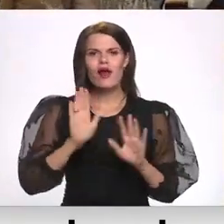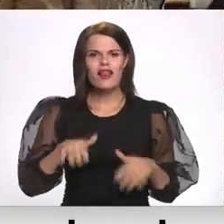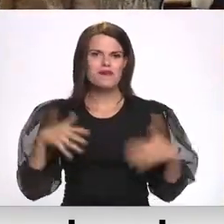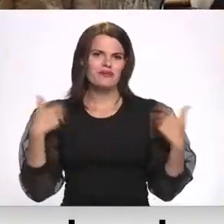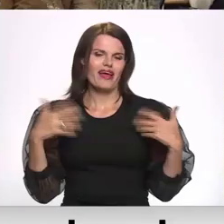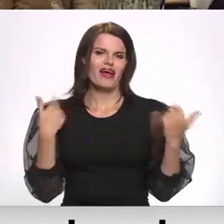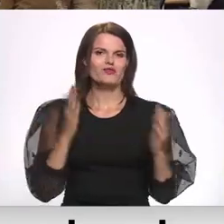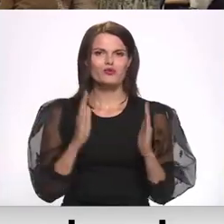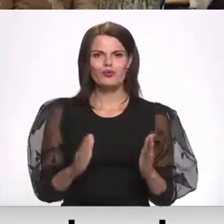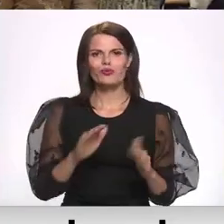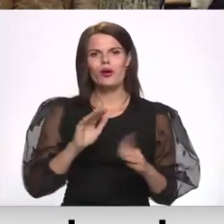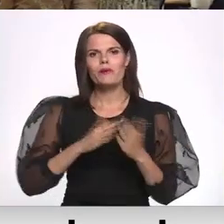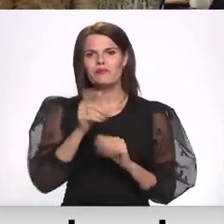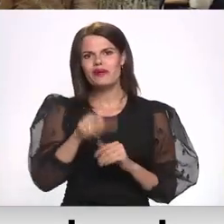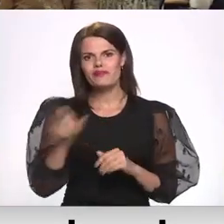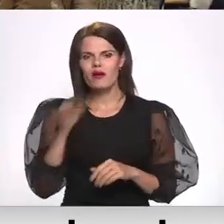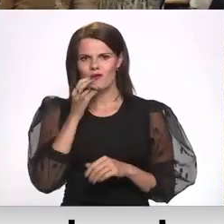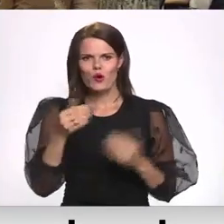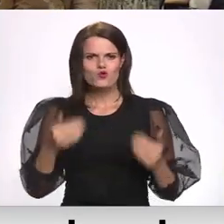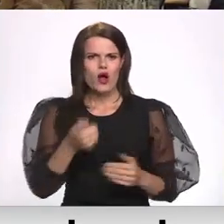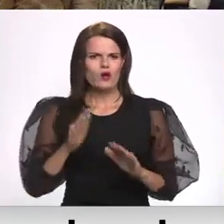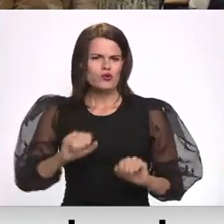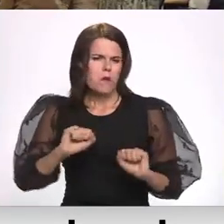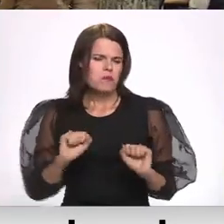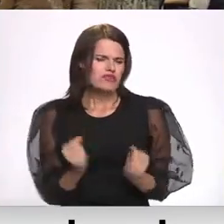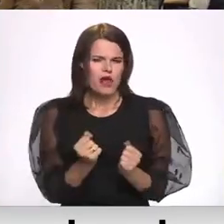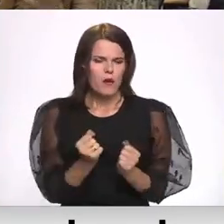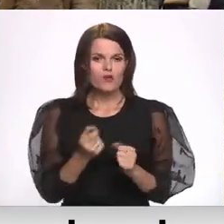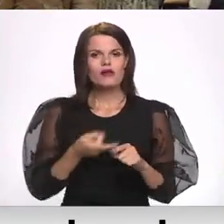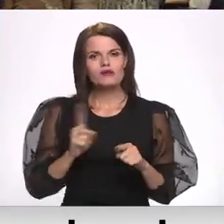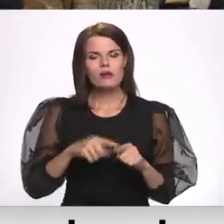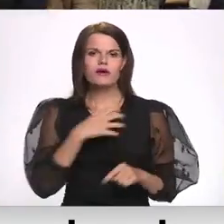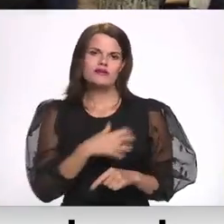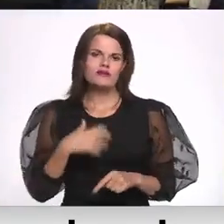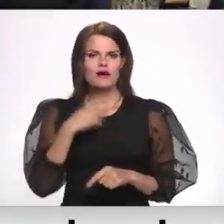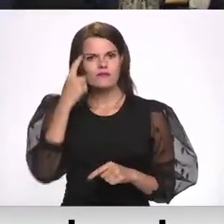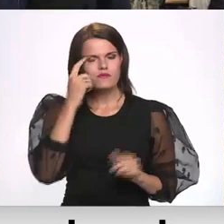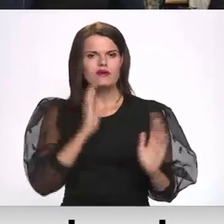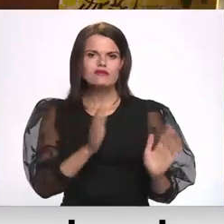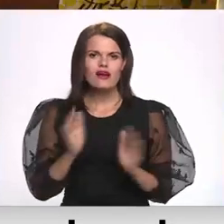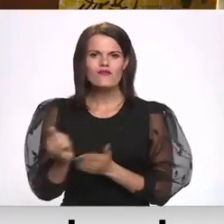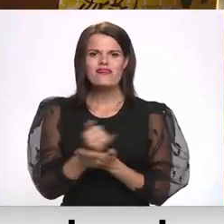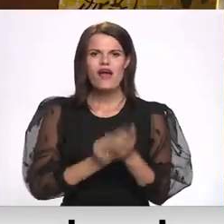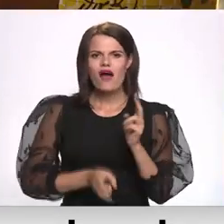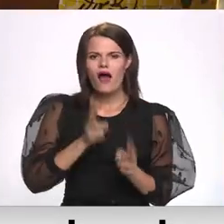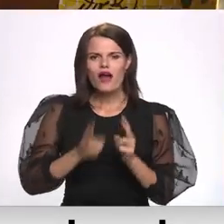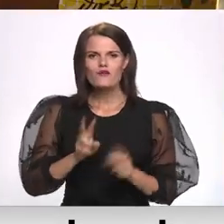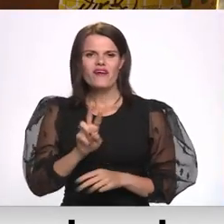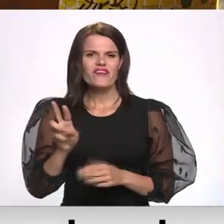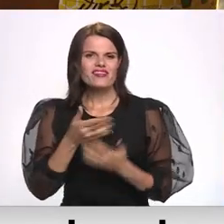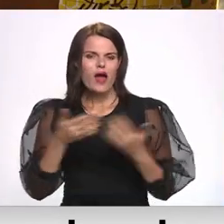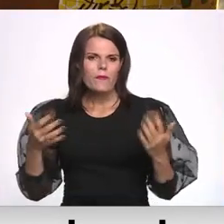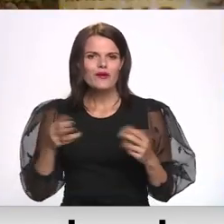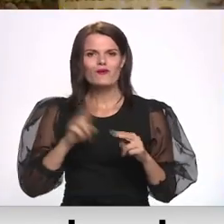kuri atzīst, šogad gaidāma barga ziema, tāpēc laikus jāsagādā ievārījumi, vitamīni un